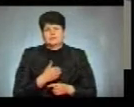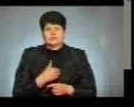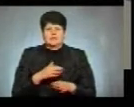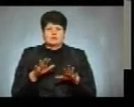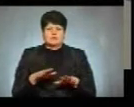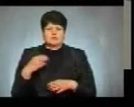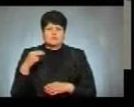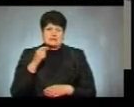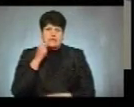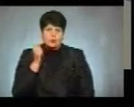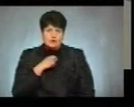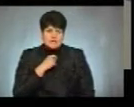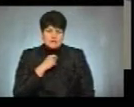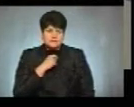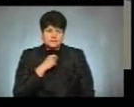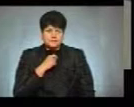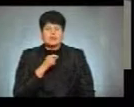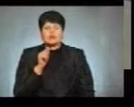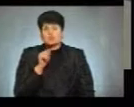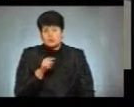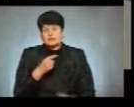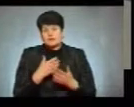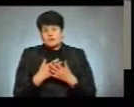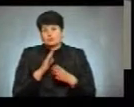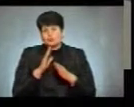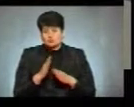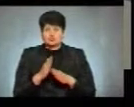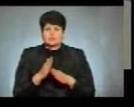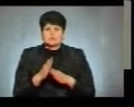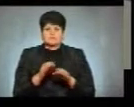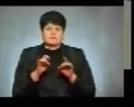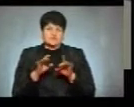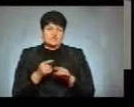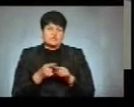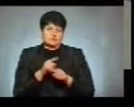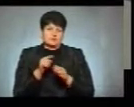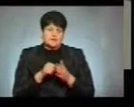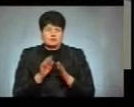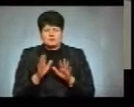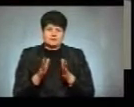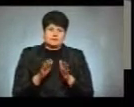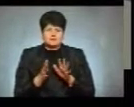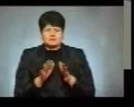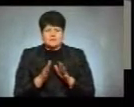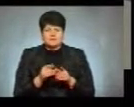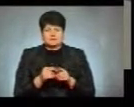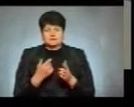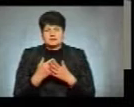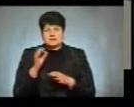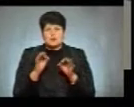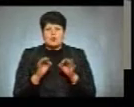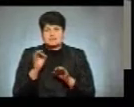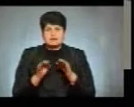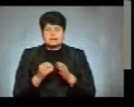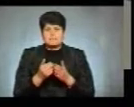посаду президента України. Тоді, напевно, і буде певний вже злам в цих питаннях, і будемо мати вже більш-менш такі орієнтовні проценти перед